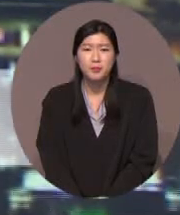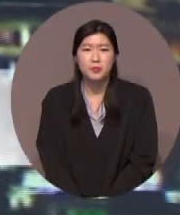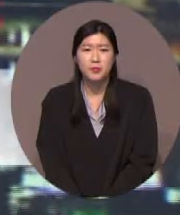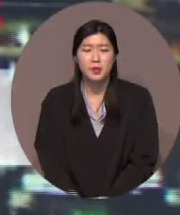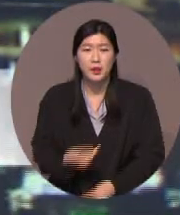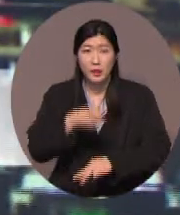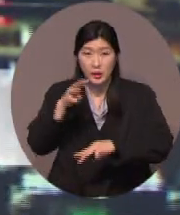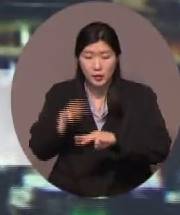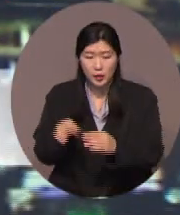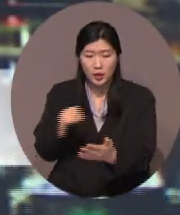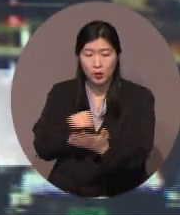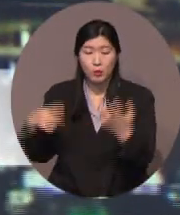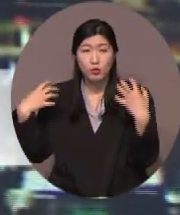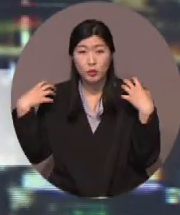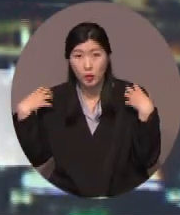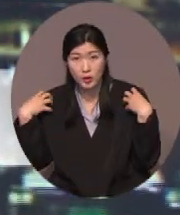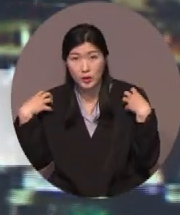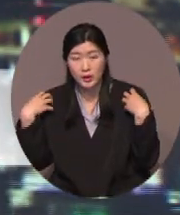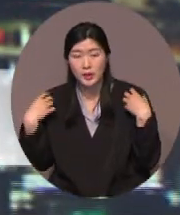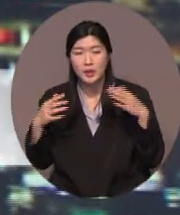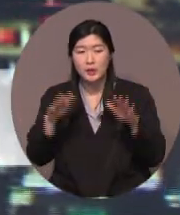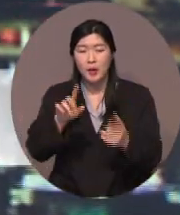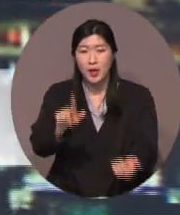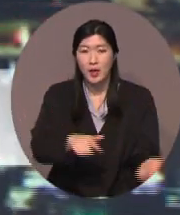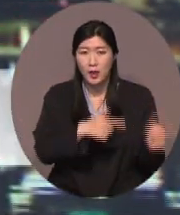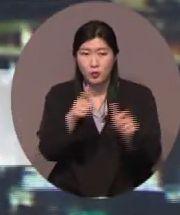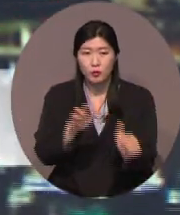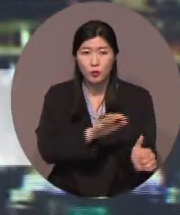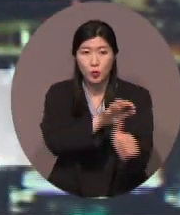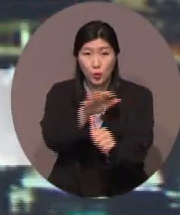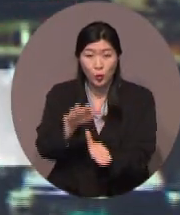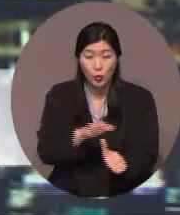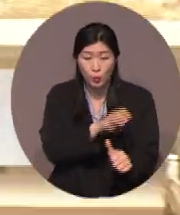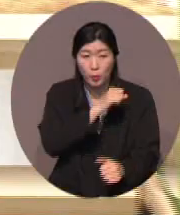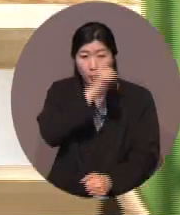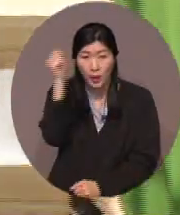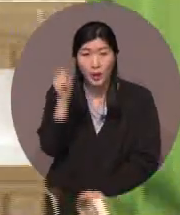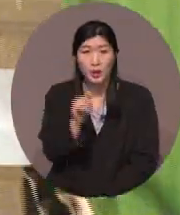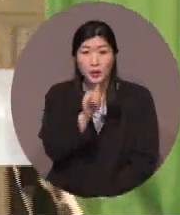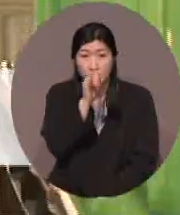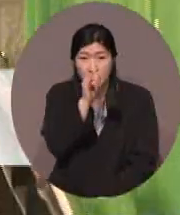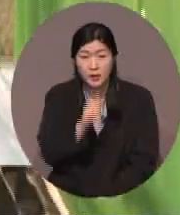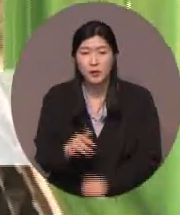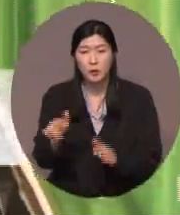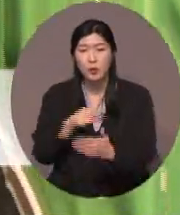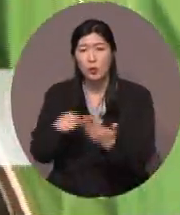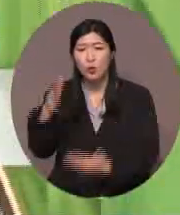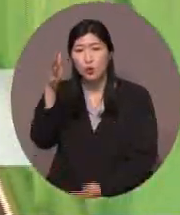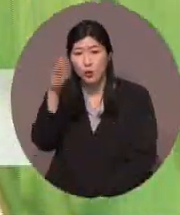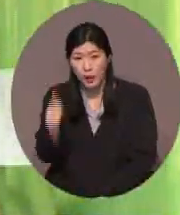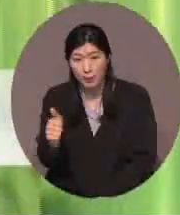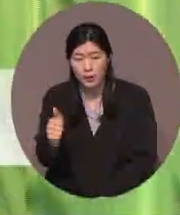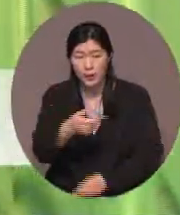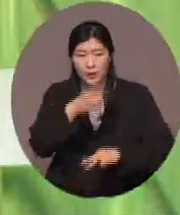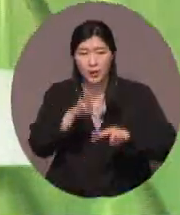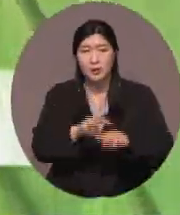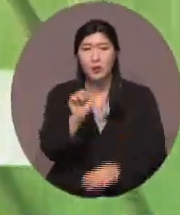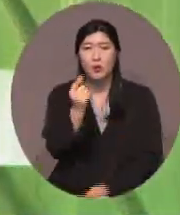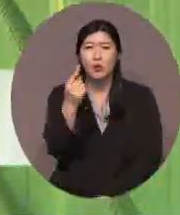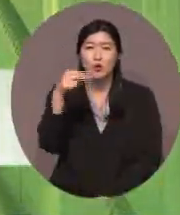대전시 교육청이 교육부 늘봄학교 시범지역으로 선정된 가운데 설동호 대전시 교육감은 대전